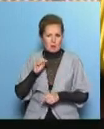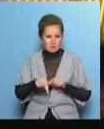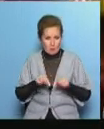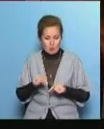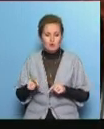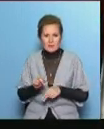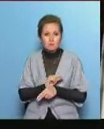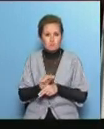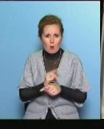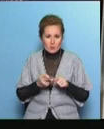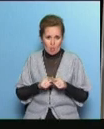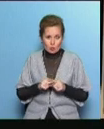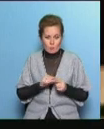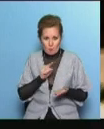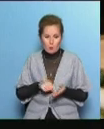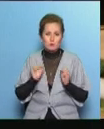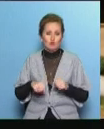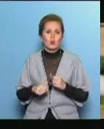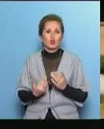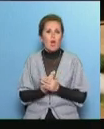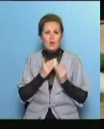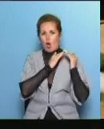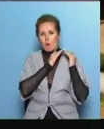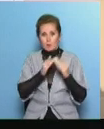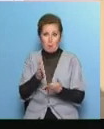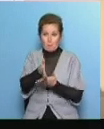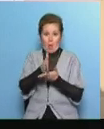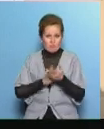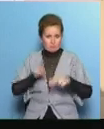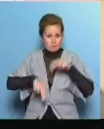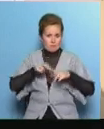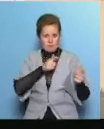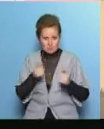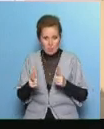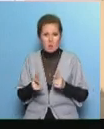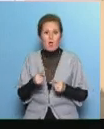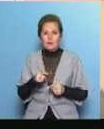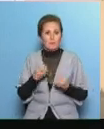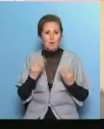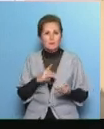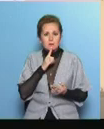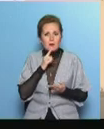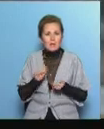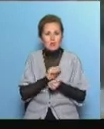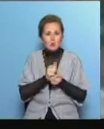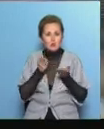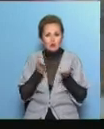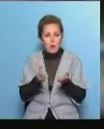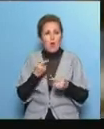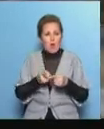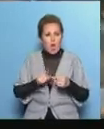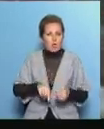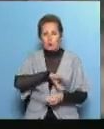новый комплекс. Его уже наполовину построили. Это не просто зерносушилка, это целый селекционный семеноводческий центр.